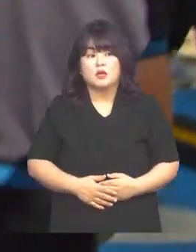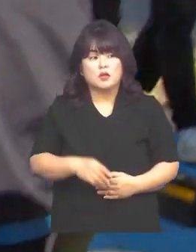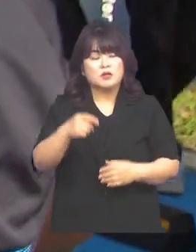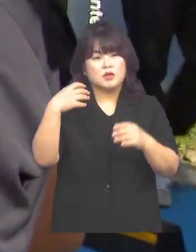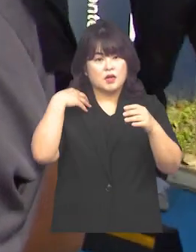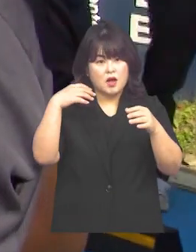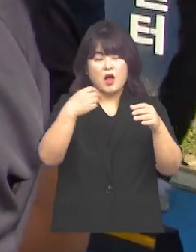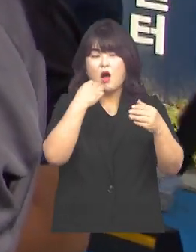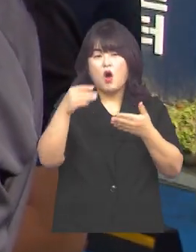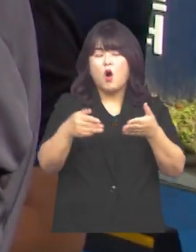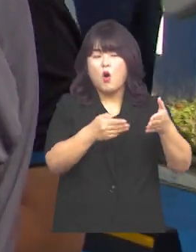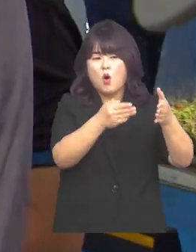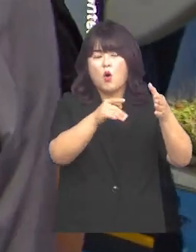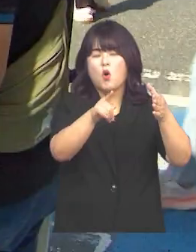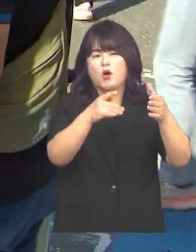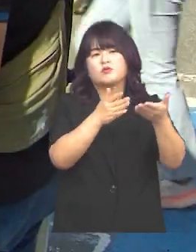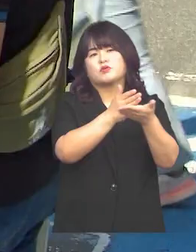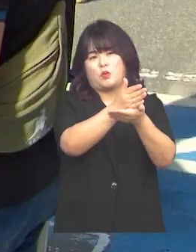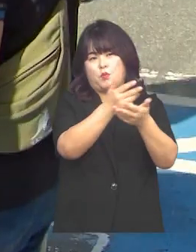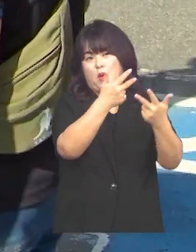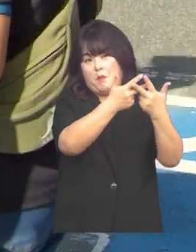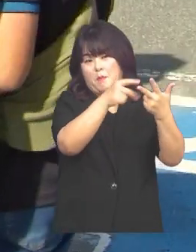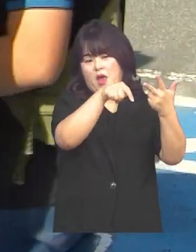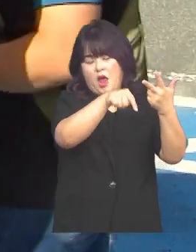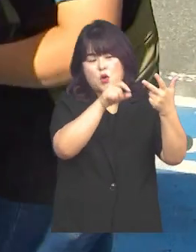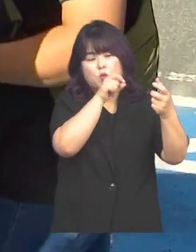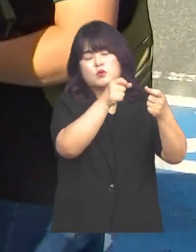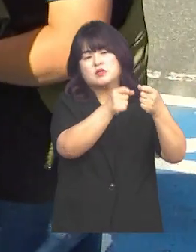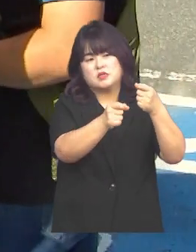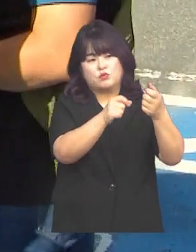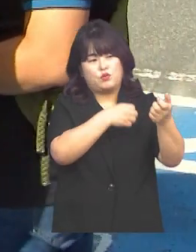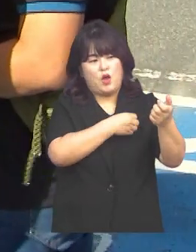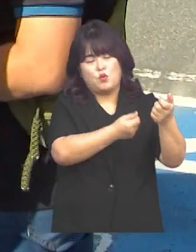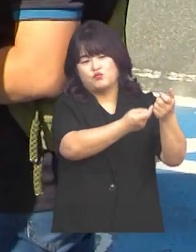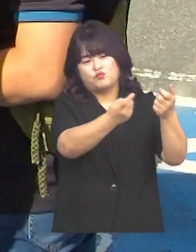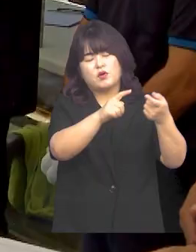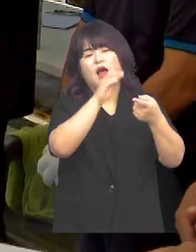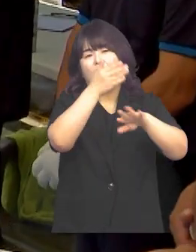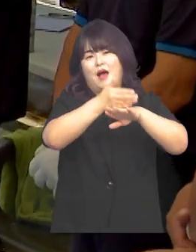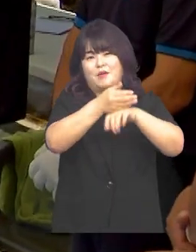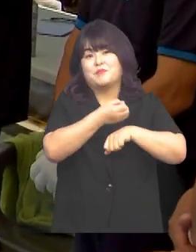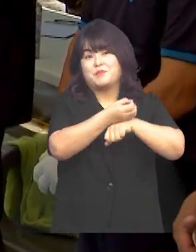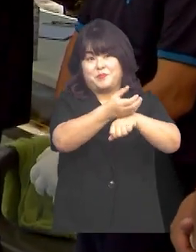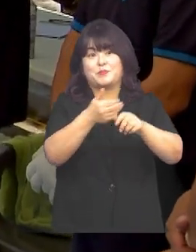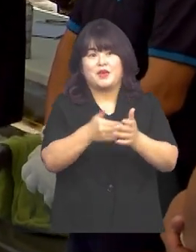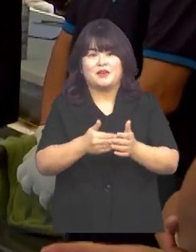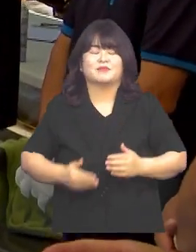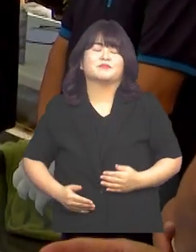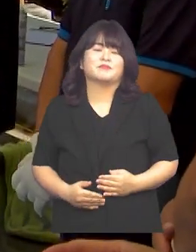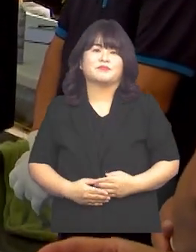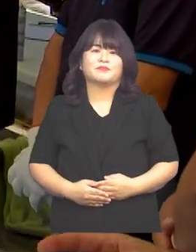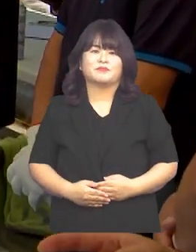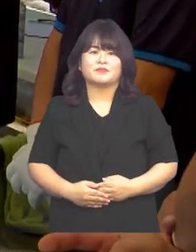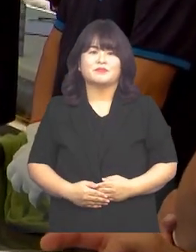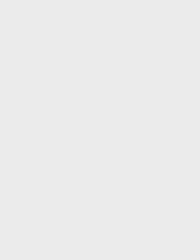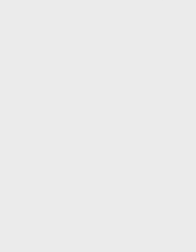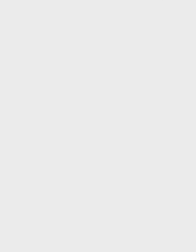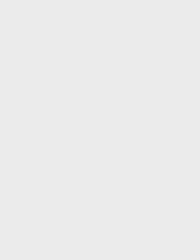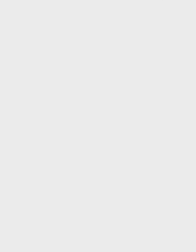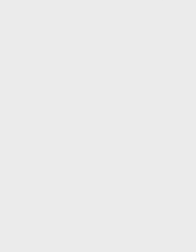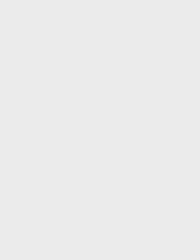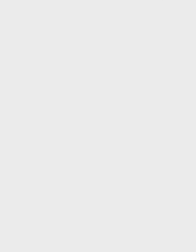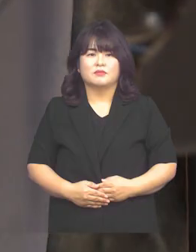행사를 진행한 경기도 자동차 전문정비사업조합 용인시 지회 회원들께 감사를 표했습니다.